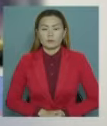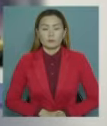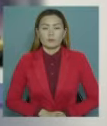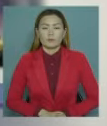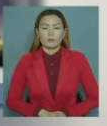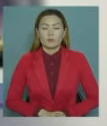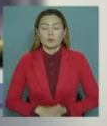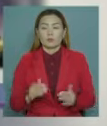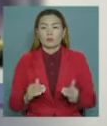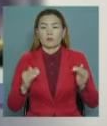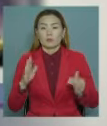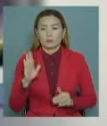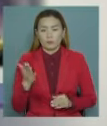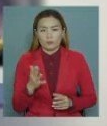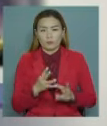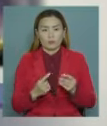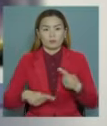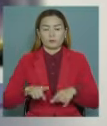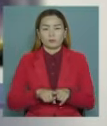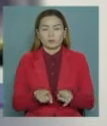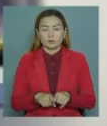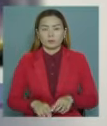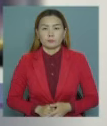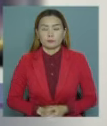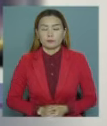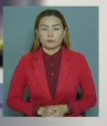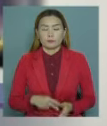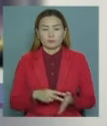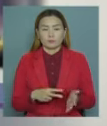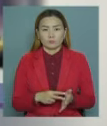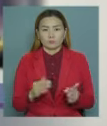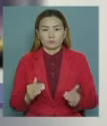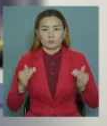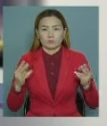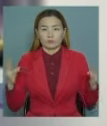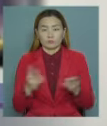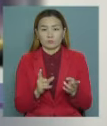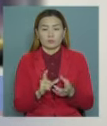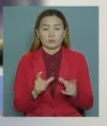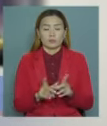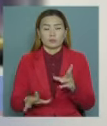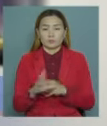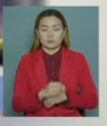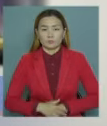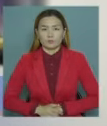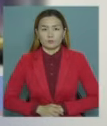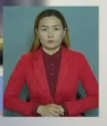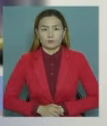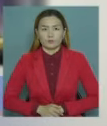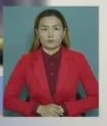naqti ösetin bolsa, onda bizge de ol bağalardı ösürge tura keledi. Ötken